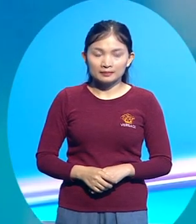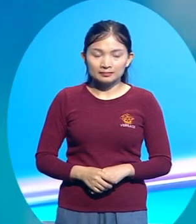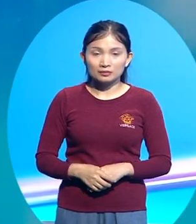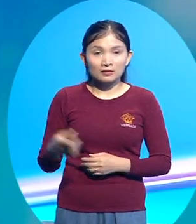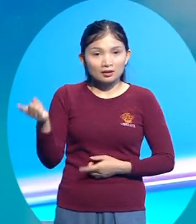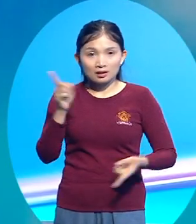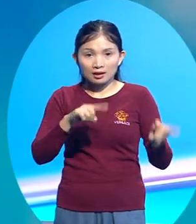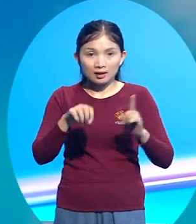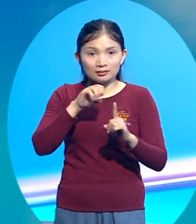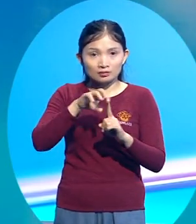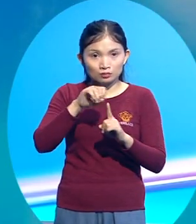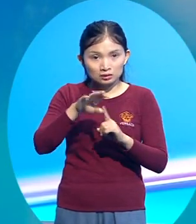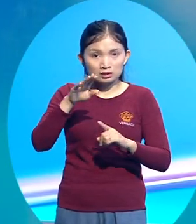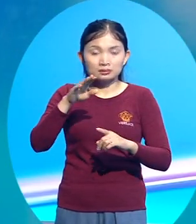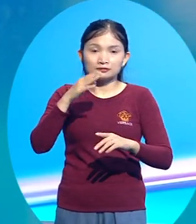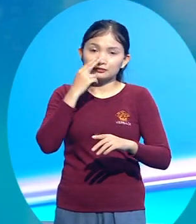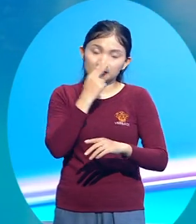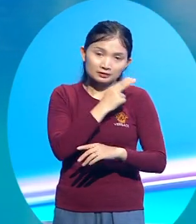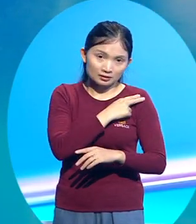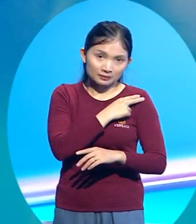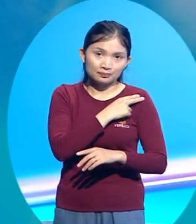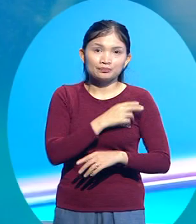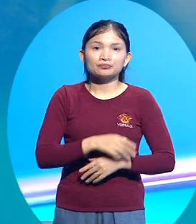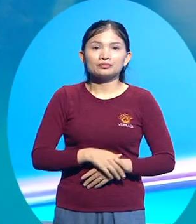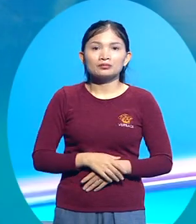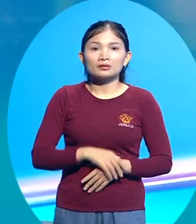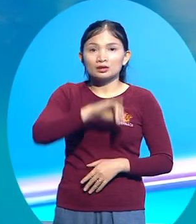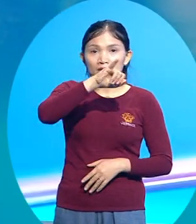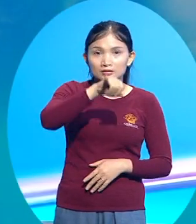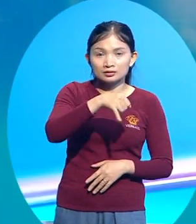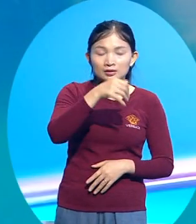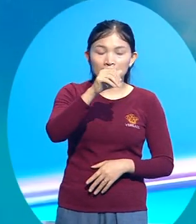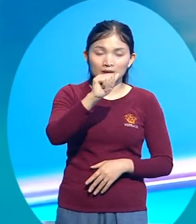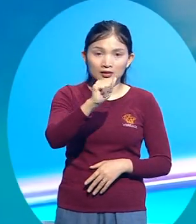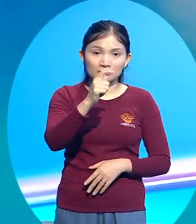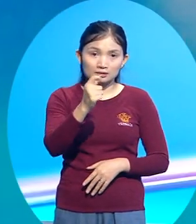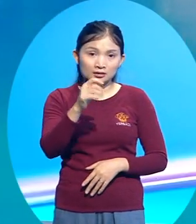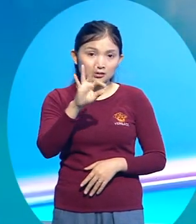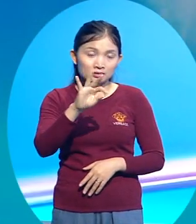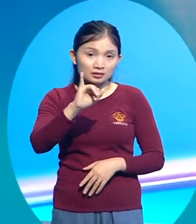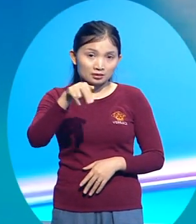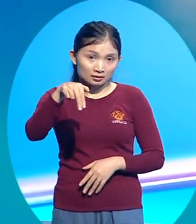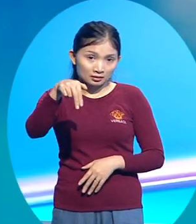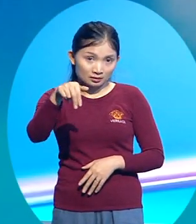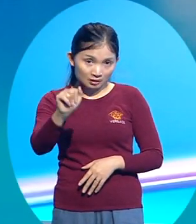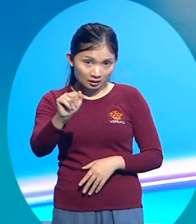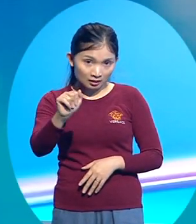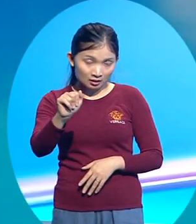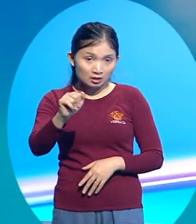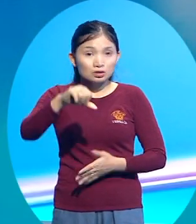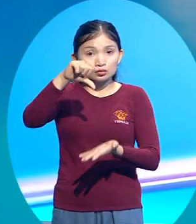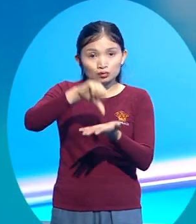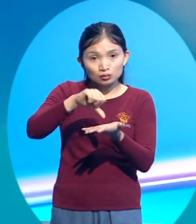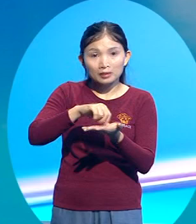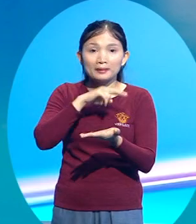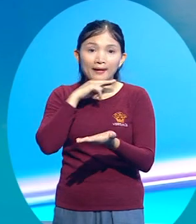Trở lại với các tin tức trong nước, hệ thống Anh ngữ Justina đã chính thức khai trương cơ sở thứ 9 tại quận Gò Vấp, thành phố Hồ Chí Minh. Justina được đánh giá là một trong những